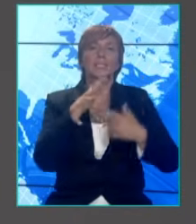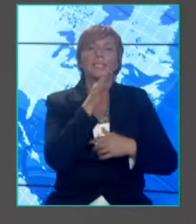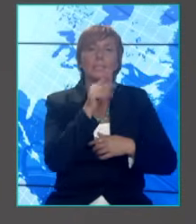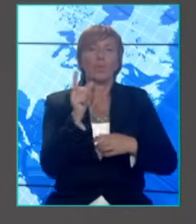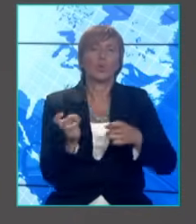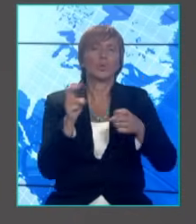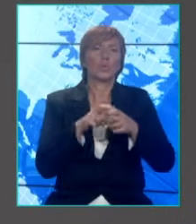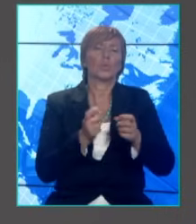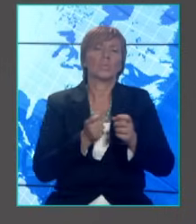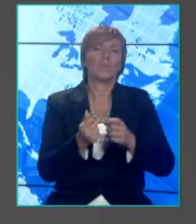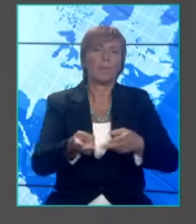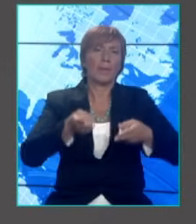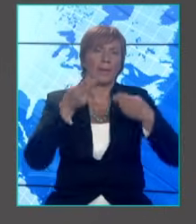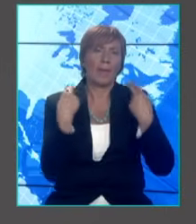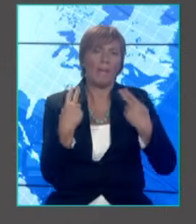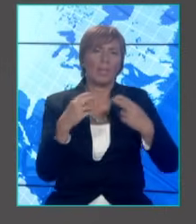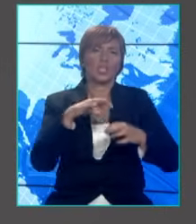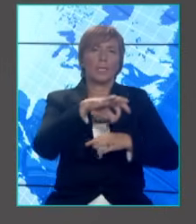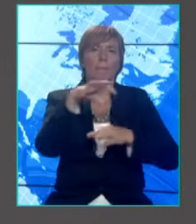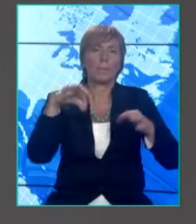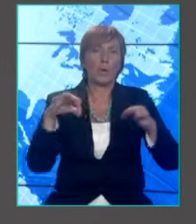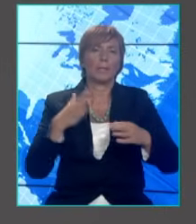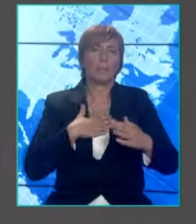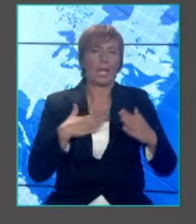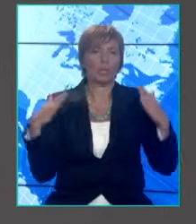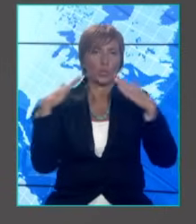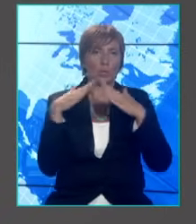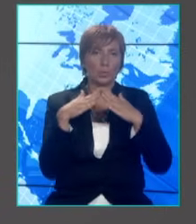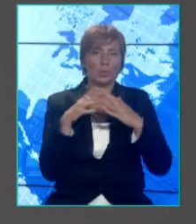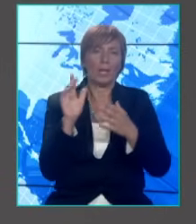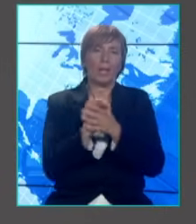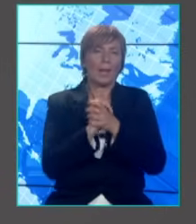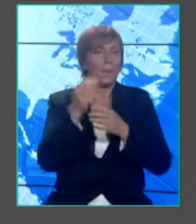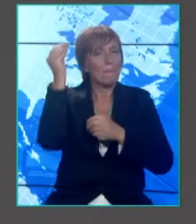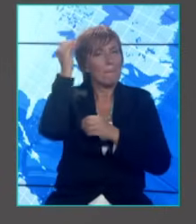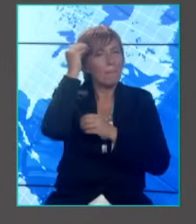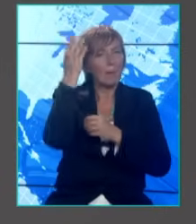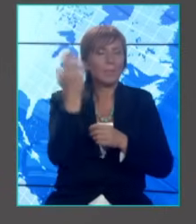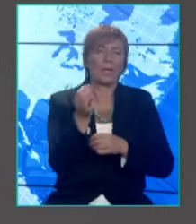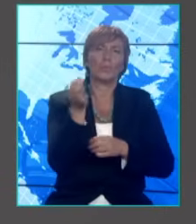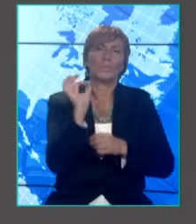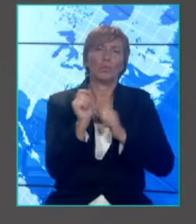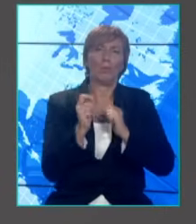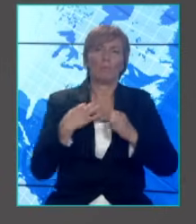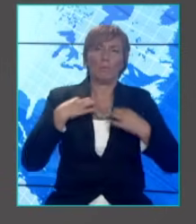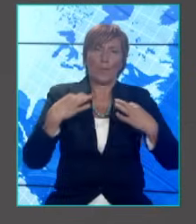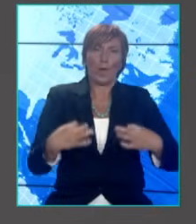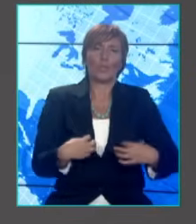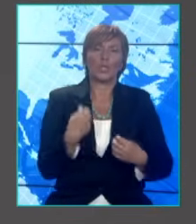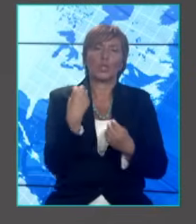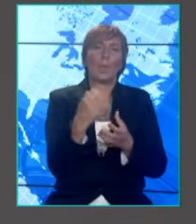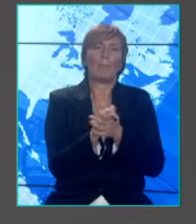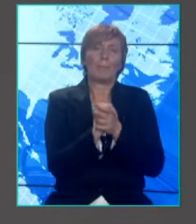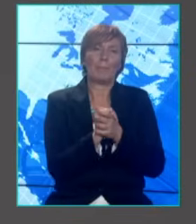Sarajevo. Sudjelovao je u svim najvažnijim projektima naše kuće. Kolege ga pamte kao izuzetnog profesionalca, dobrog prijatelja